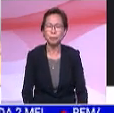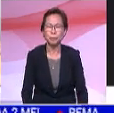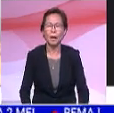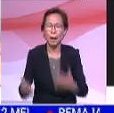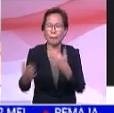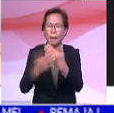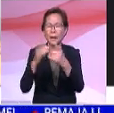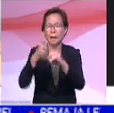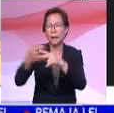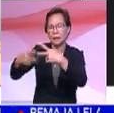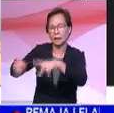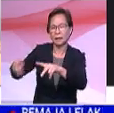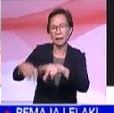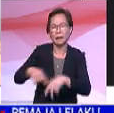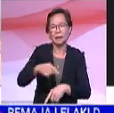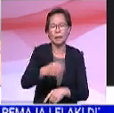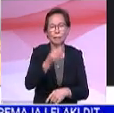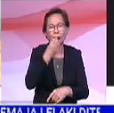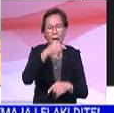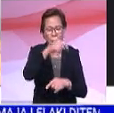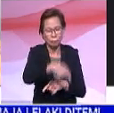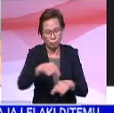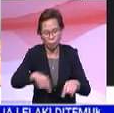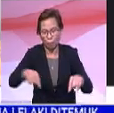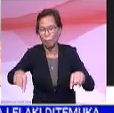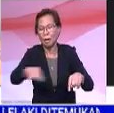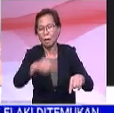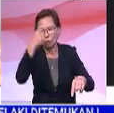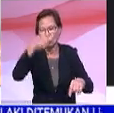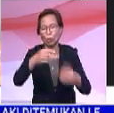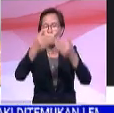dari kedai, beli makan semua ini untuk berbuka puasa.